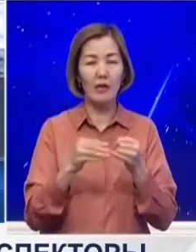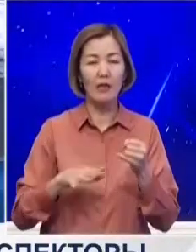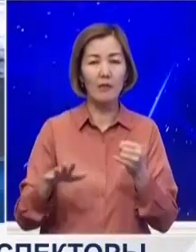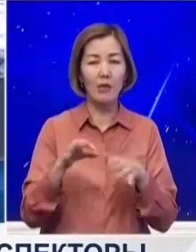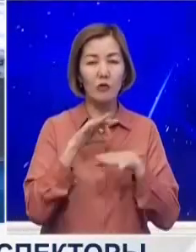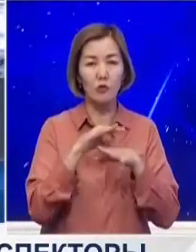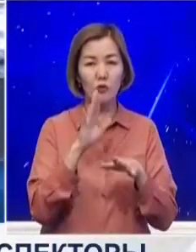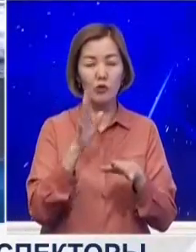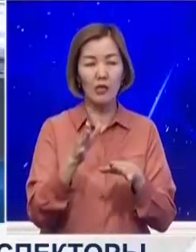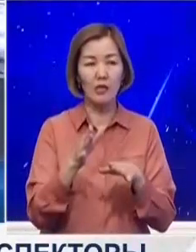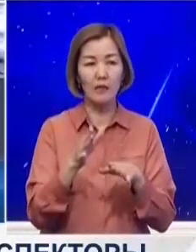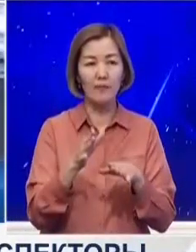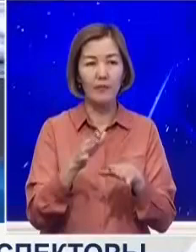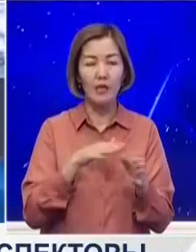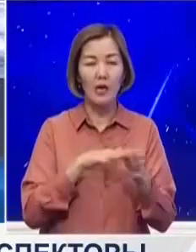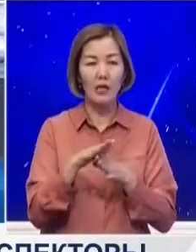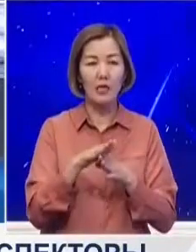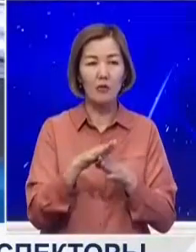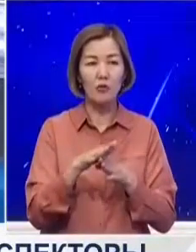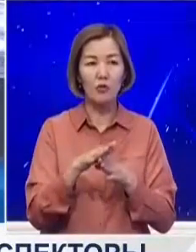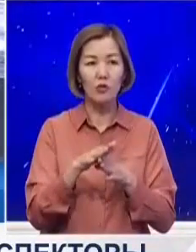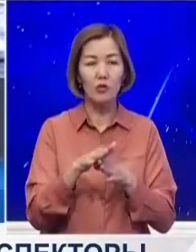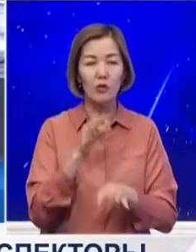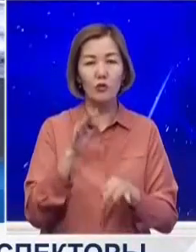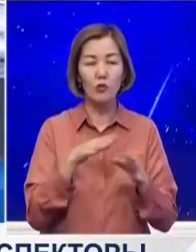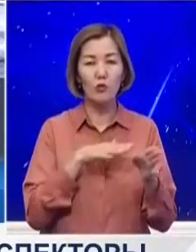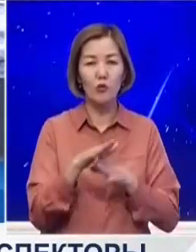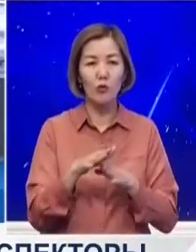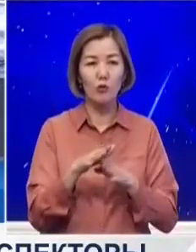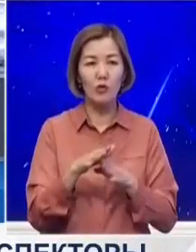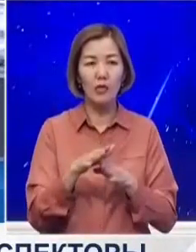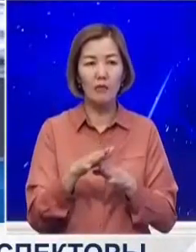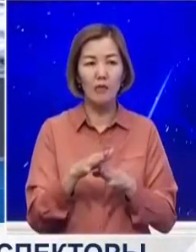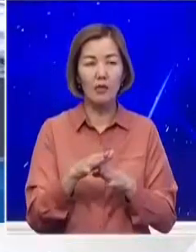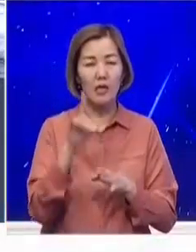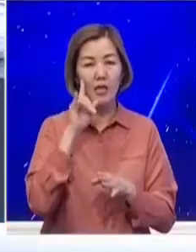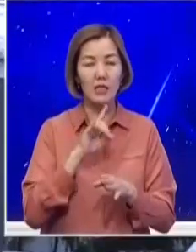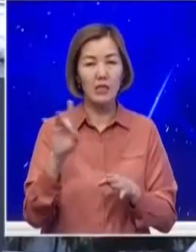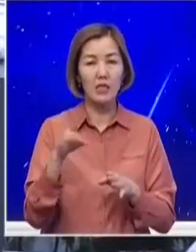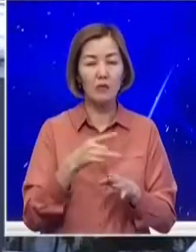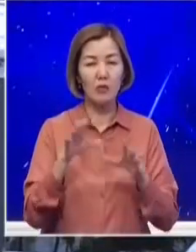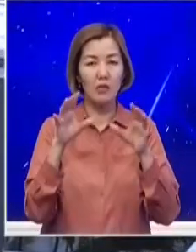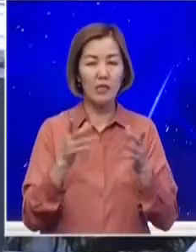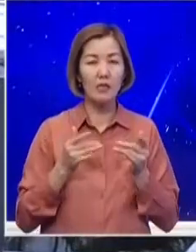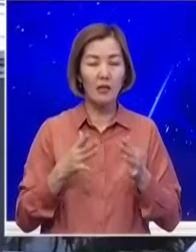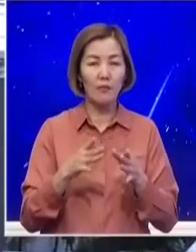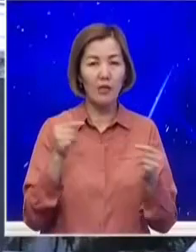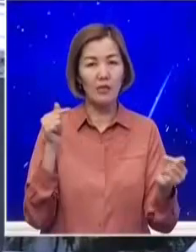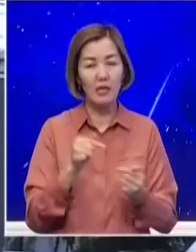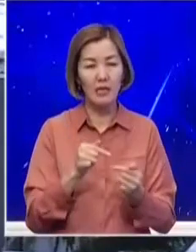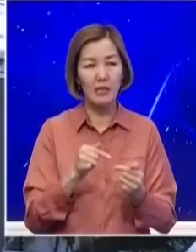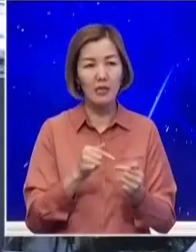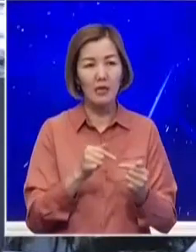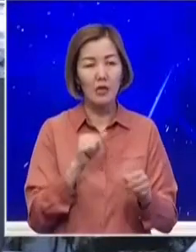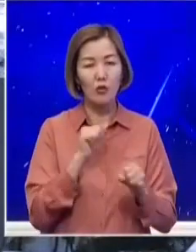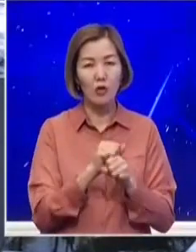жүргізіледі. Олардың барысында атқарушылық іс жүргізу және сот орындаушылардың мәртебелері туралы Қазақстан республикасының заңының талаптарына сәйкес арнайы